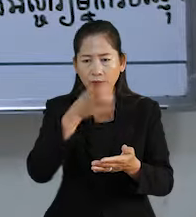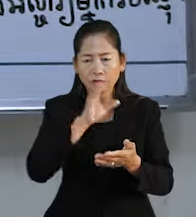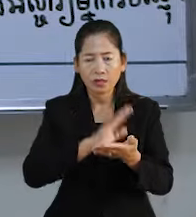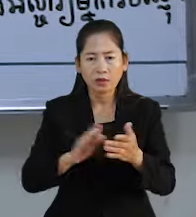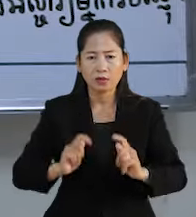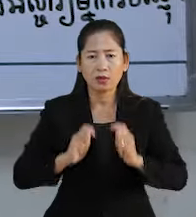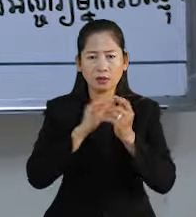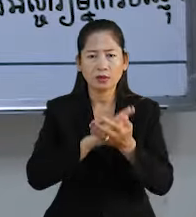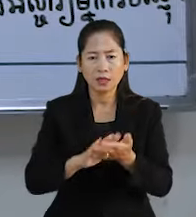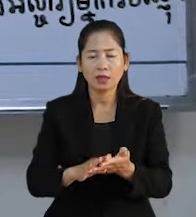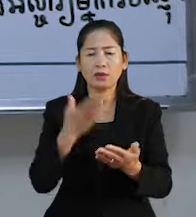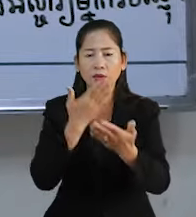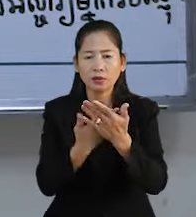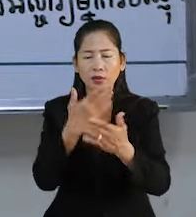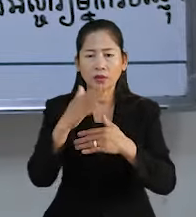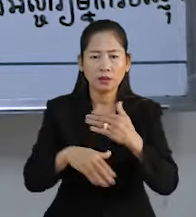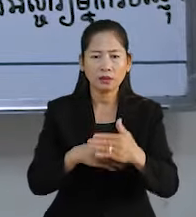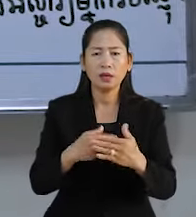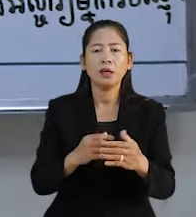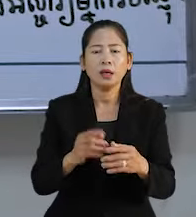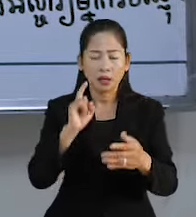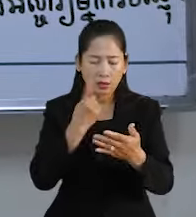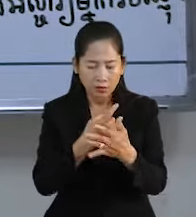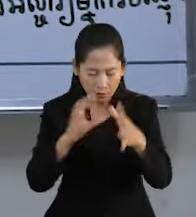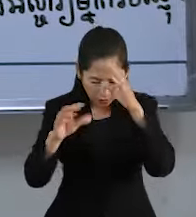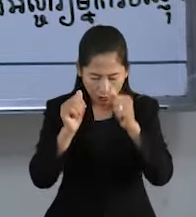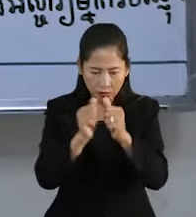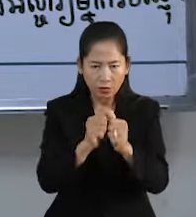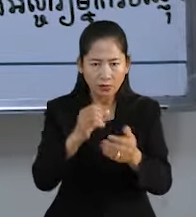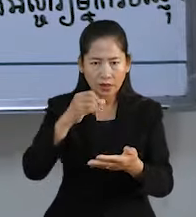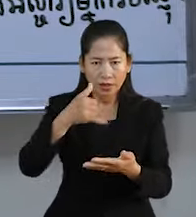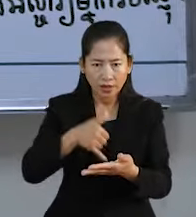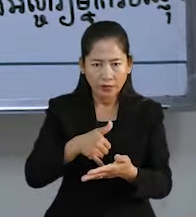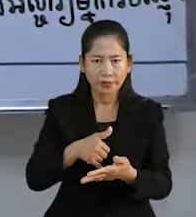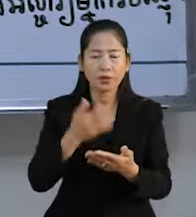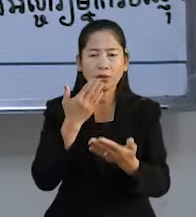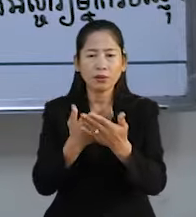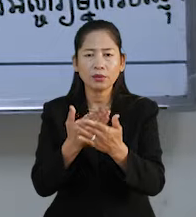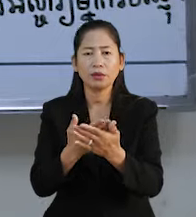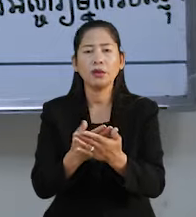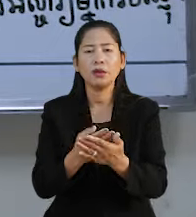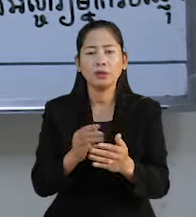ងរស់នៅស្អាតអរគុណទាំងអស់គ្នាសម្រាប់ការចូលរួមរៀនជាមួយអ្នកគ្រូនាថ្ងៃនេះចាអរគុ